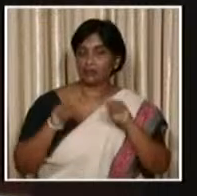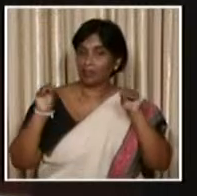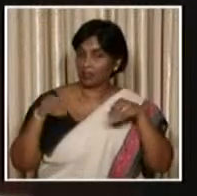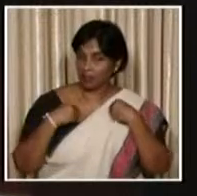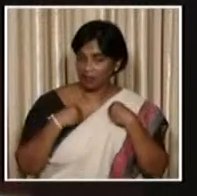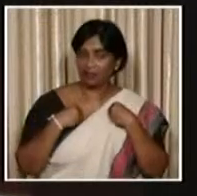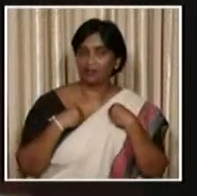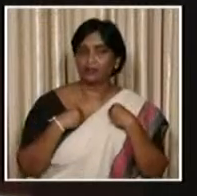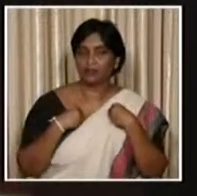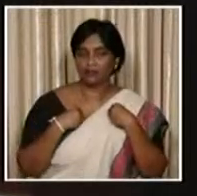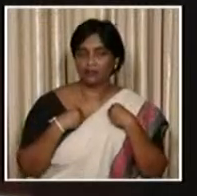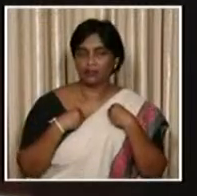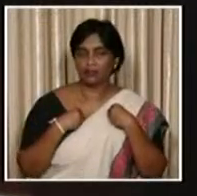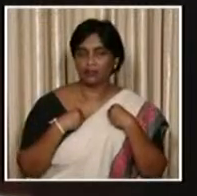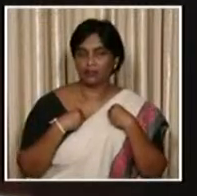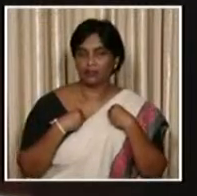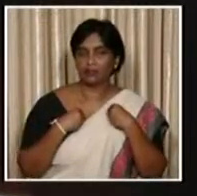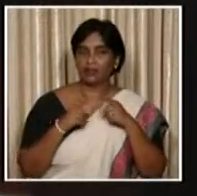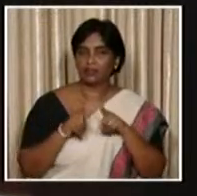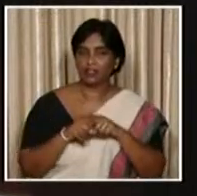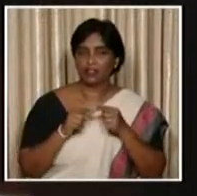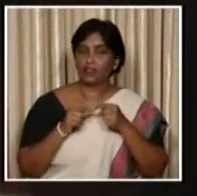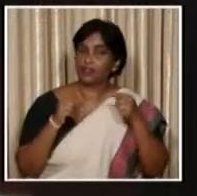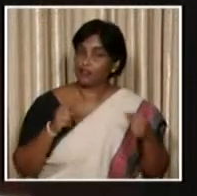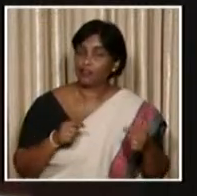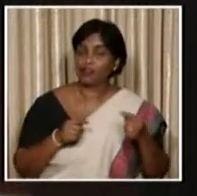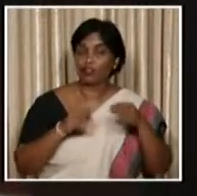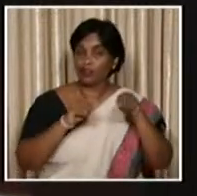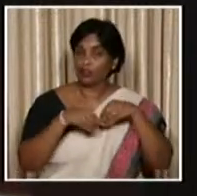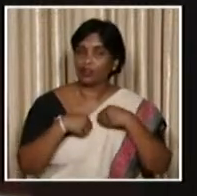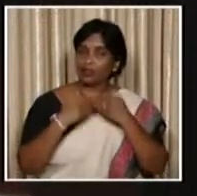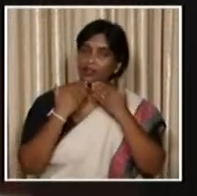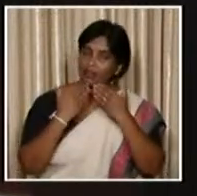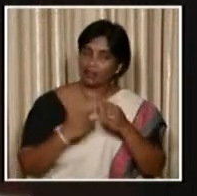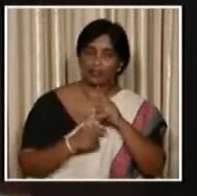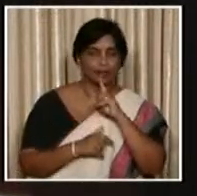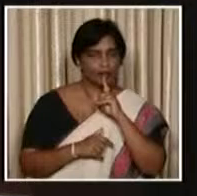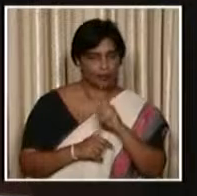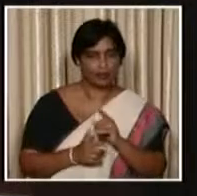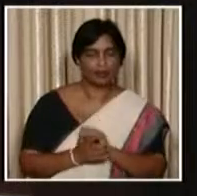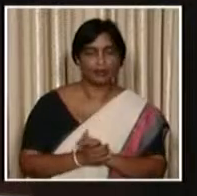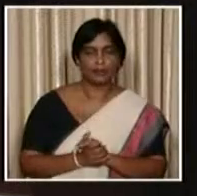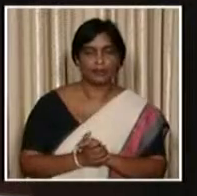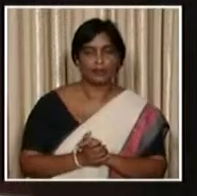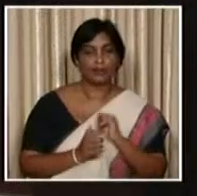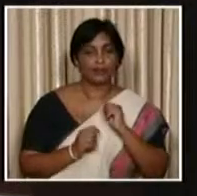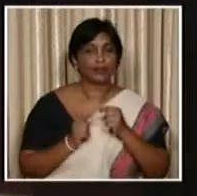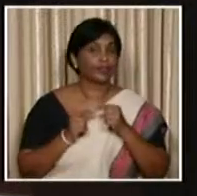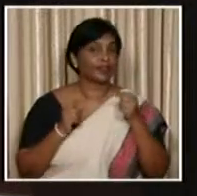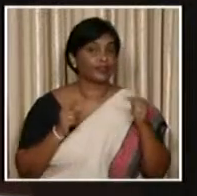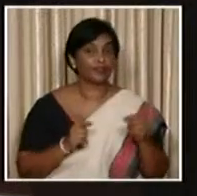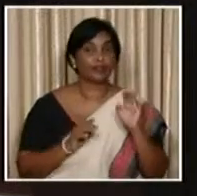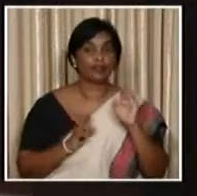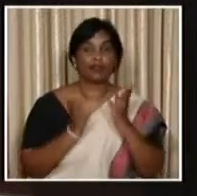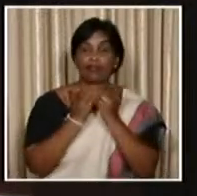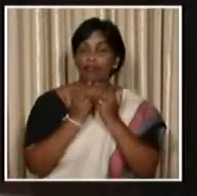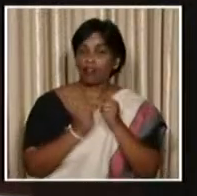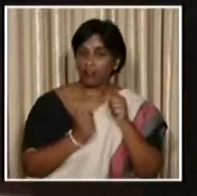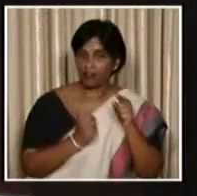අයට, ඒ වගේම විපක්ෂව දුන්නු අයටත් ස්තුතිවන්ත වෙනවා කිව්වා. ඒ මොකද විපක්ෂයට ඉන්න